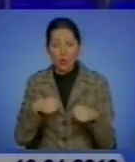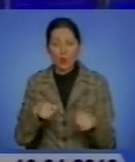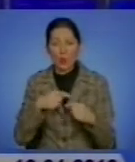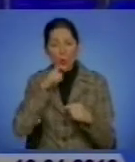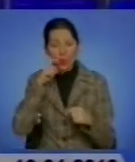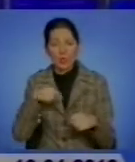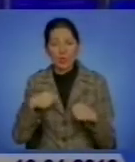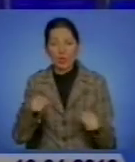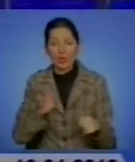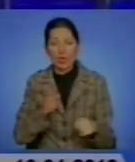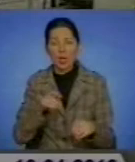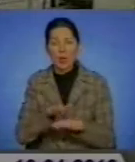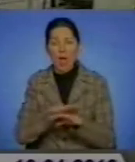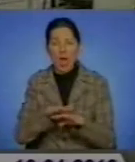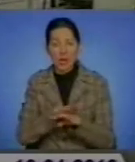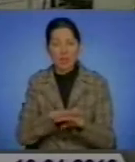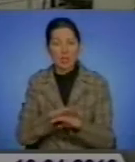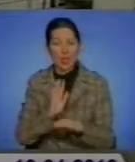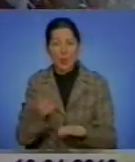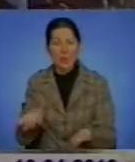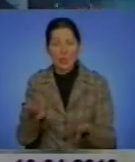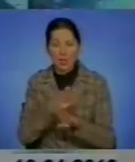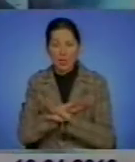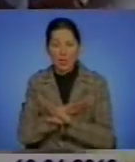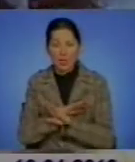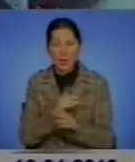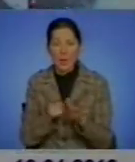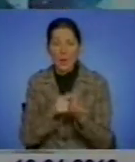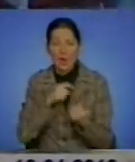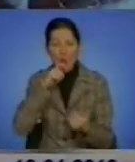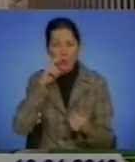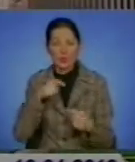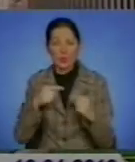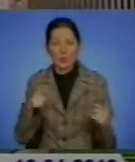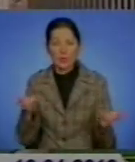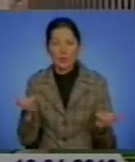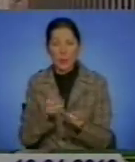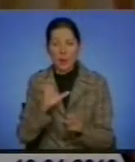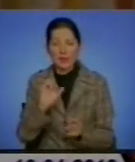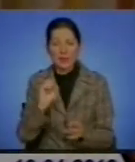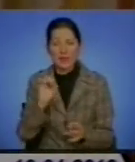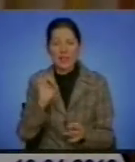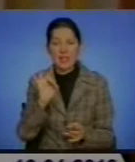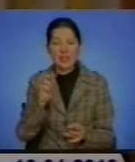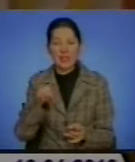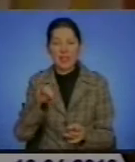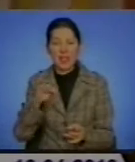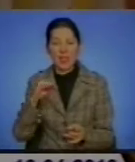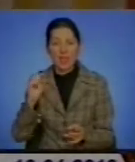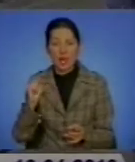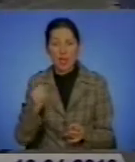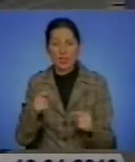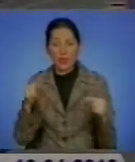Союзу буде закрито. Перелік української продукції, що потребує сертифікації, відповідно до нових вимог Митного